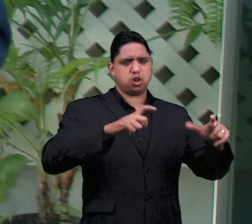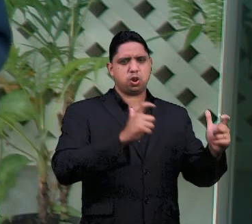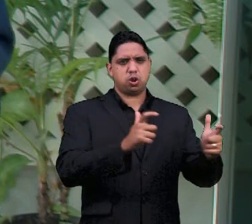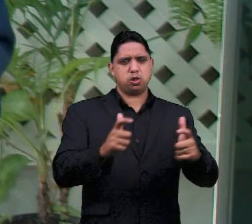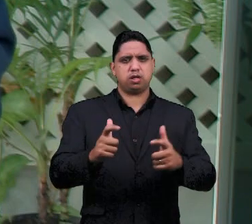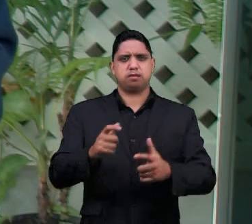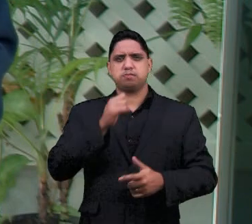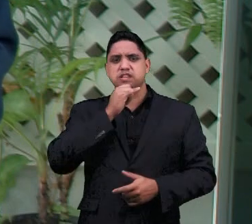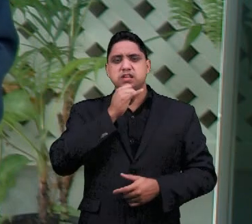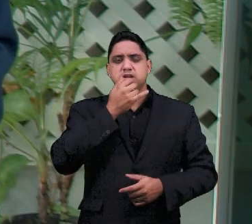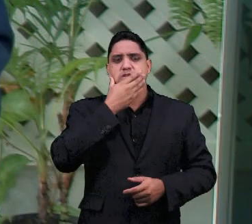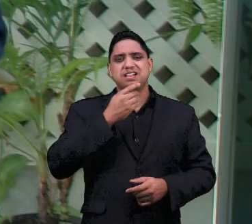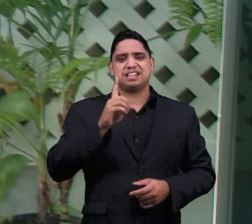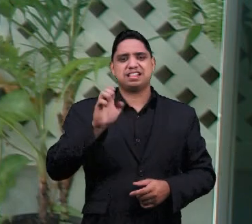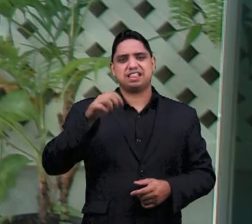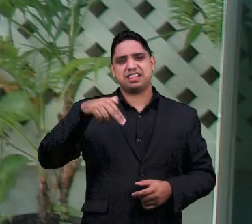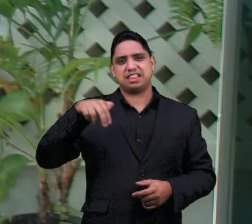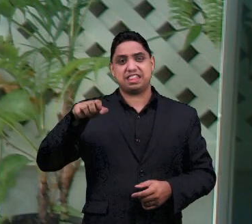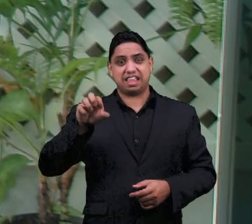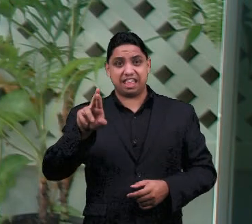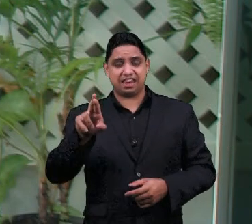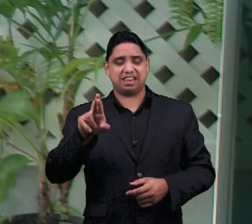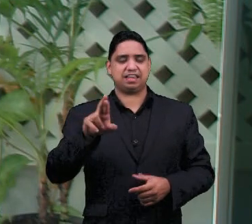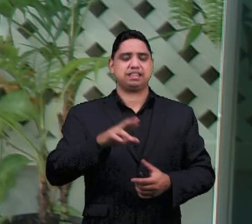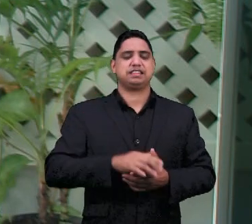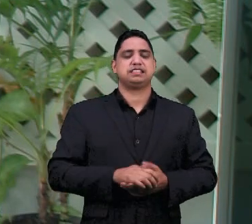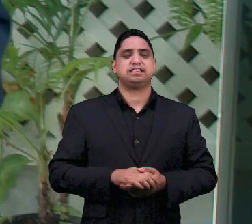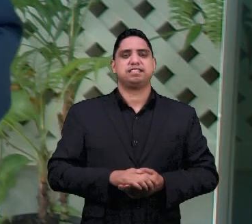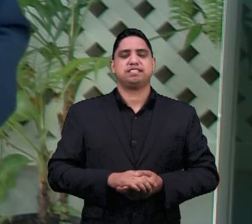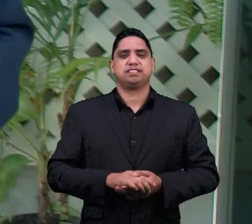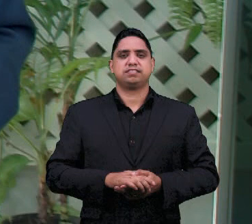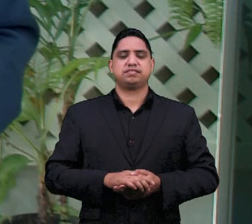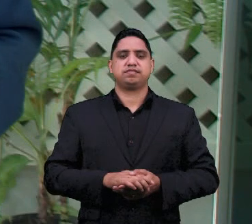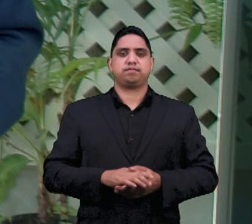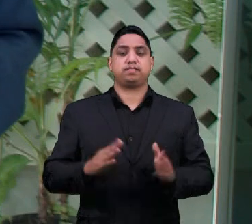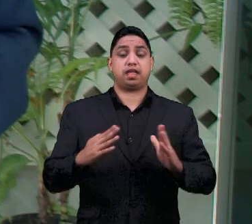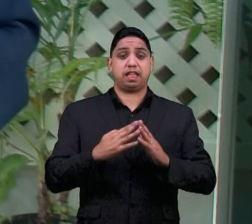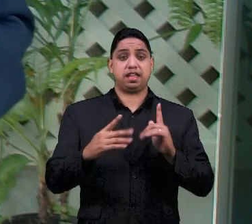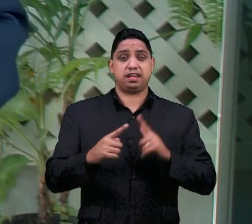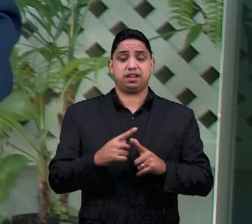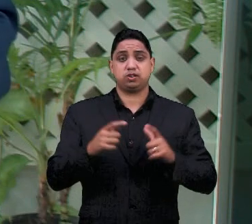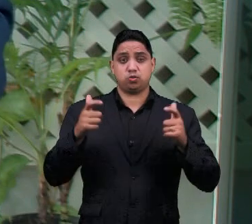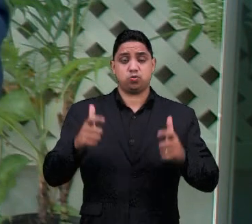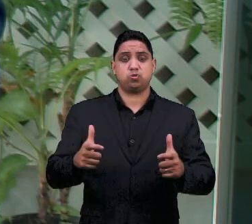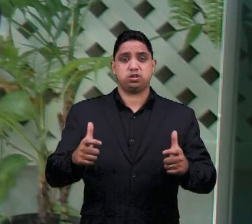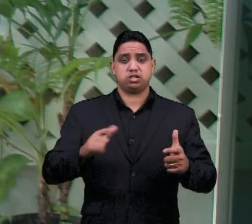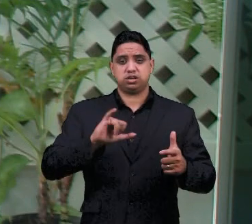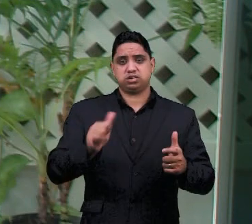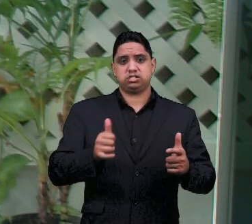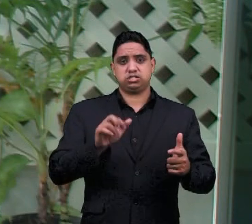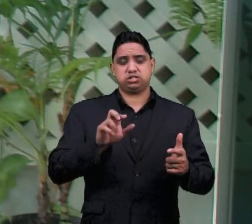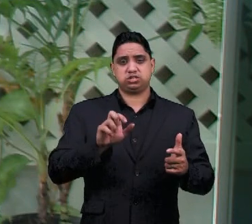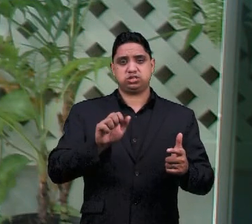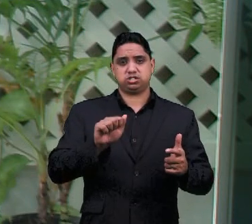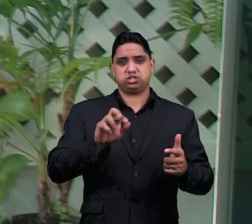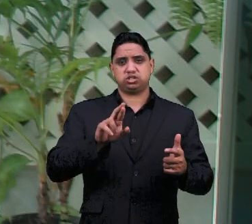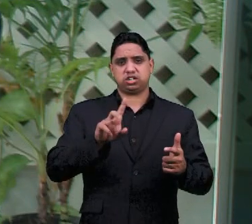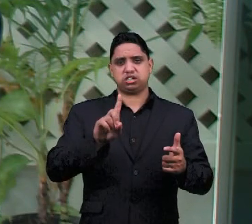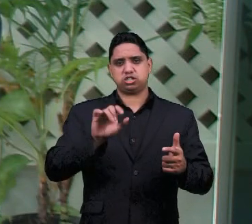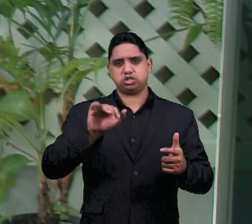D'autres sont en train de parler ici des liens qu'ils envoient pour des divers endroits. Notre frère Denner de Santo